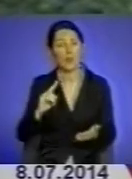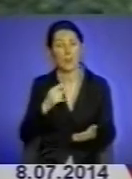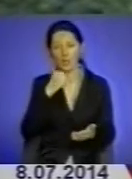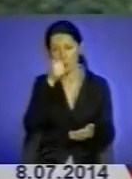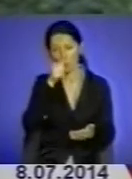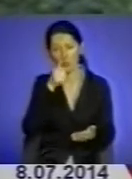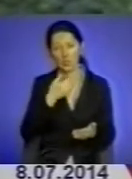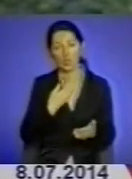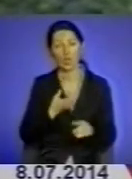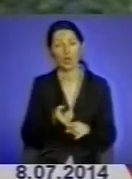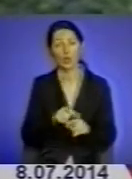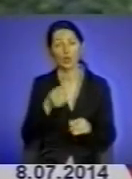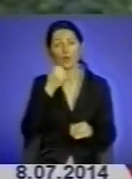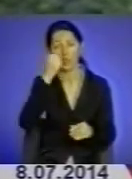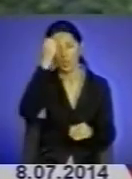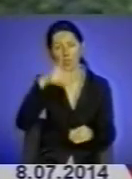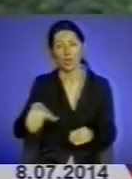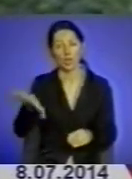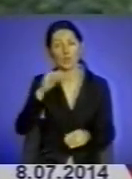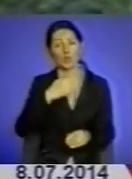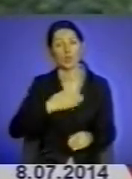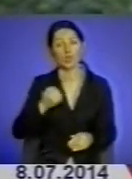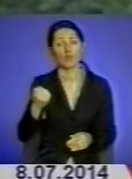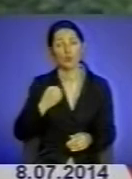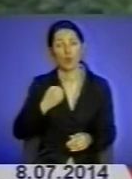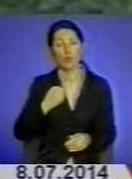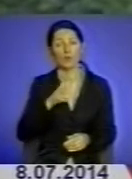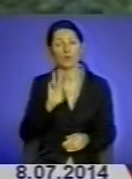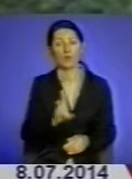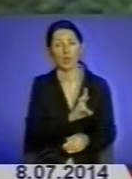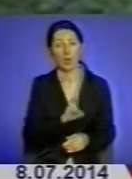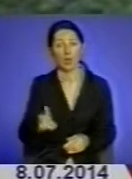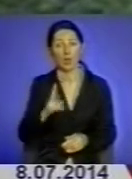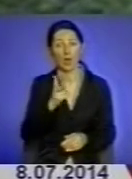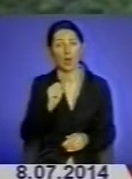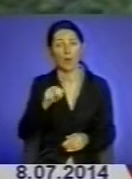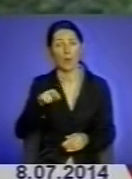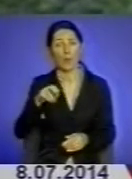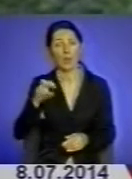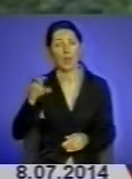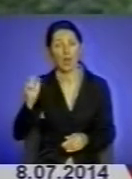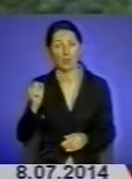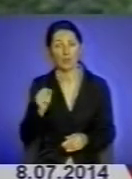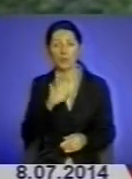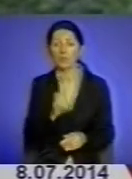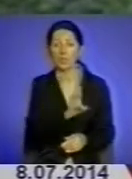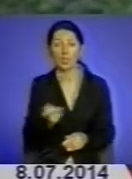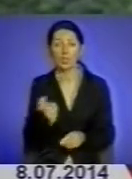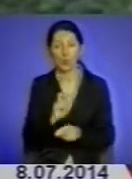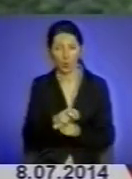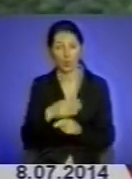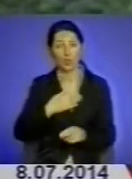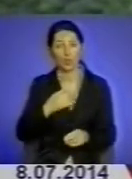всім нашим військовим капеланам. Напряму представники церкви, отці в світі приходять до наших